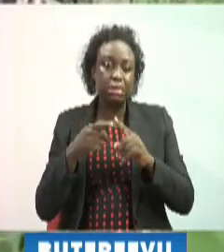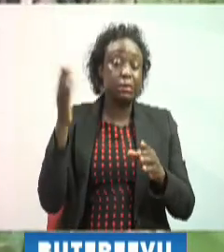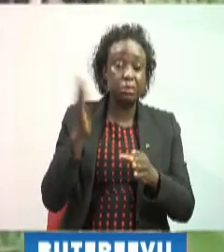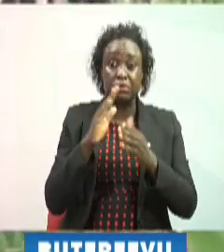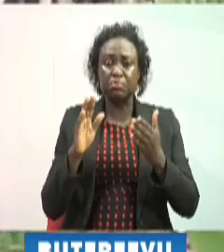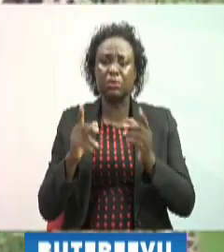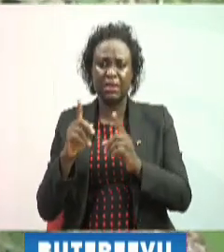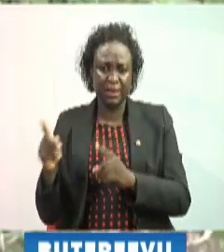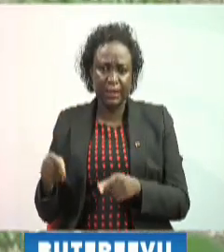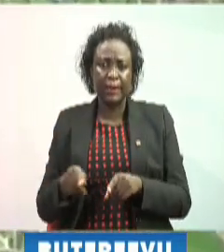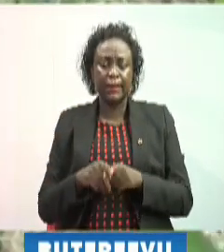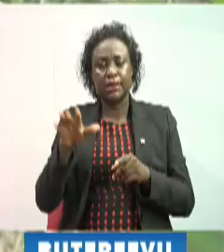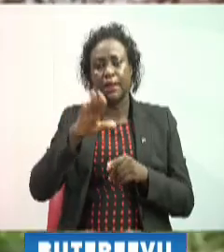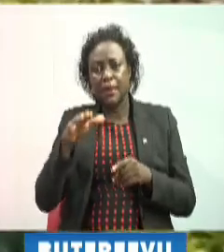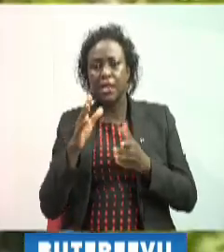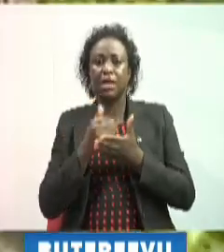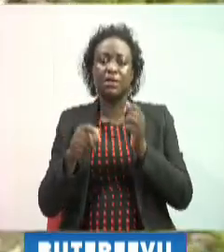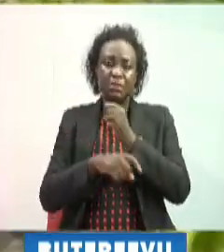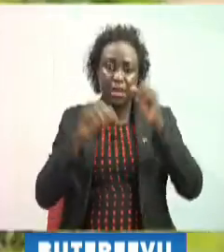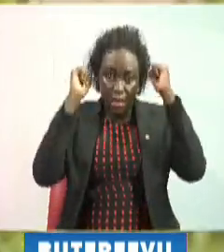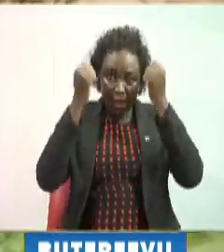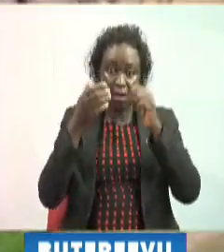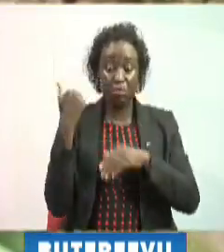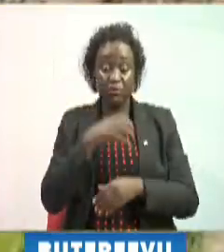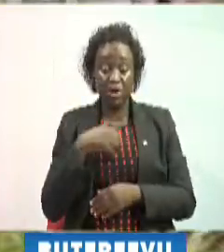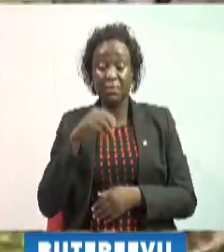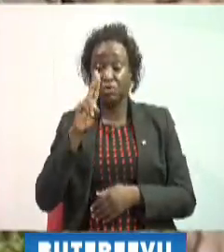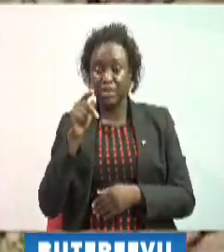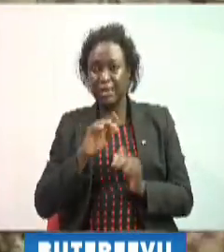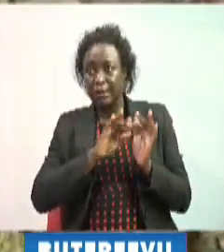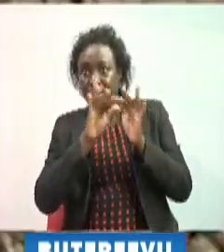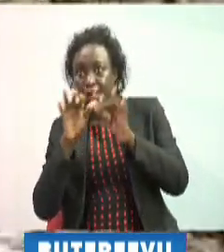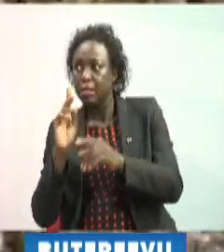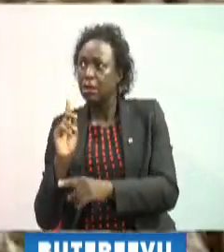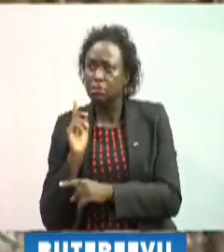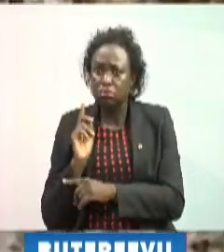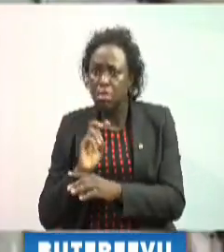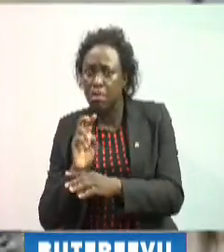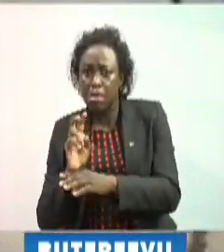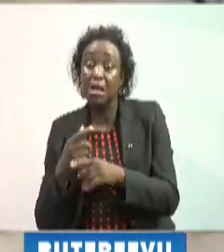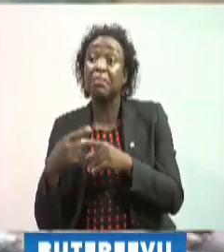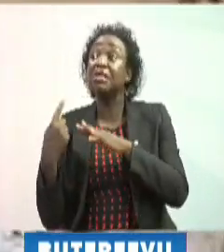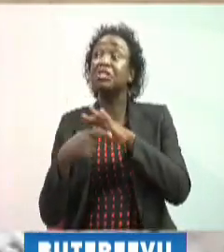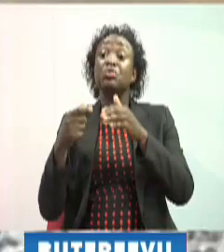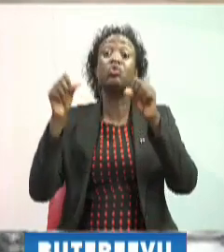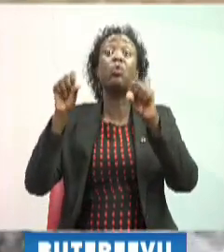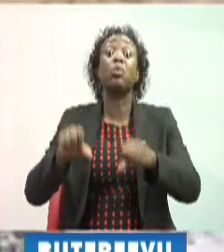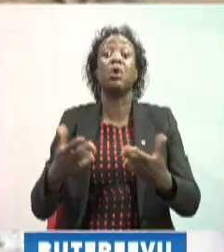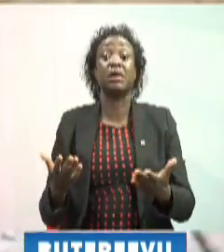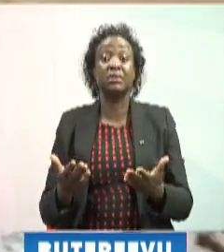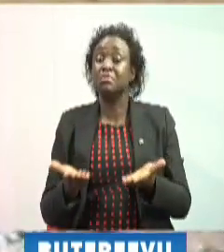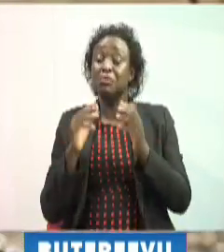ly'eggwanga lya UPDF okusitukiramu ne liguma mu Karamoja okulwanyisa obumenyi bw'amateeka kyokka n'okutuusa olwaleero embeera eyongera kwonooneka.